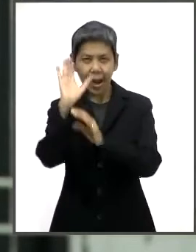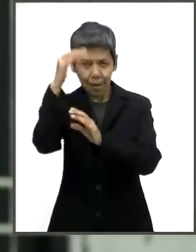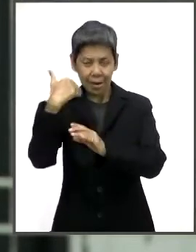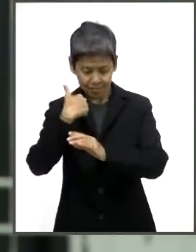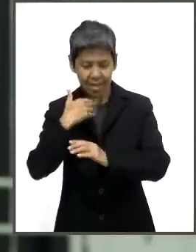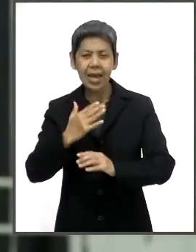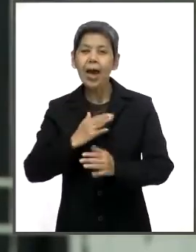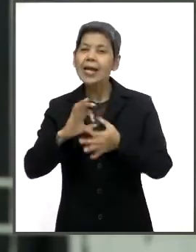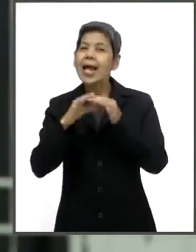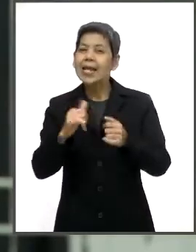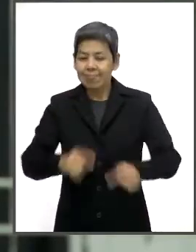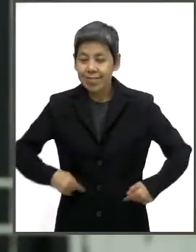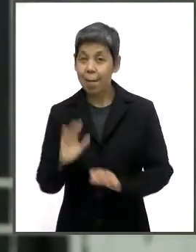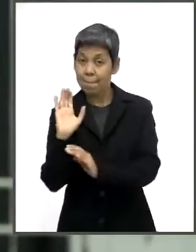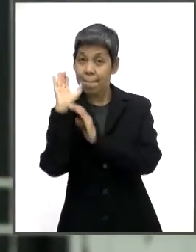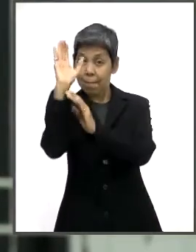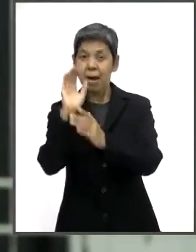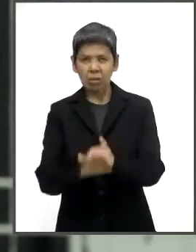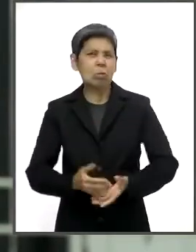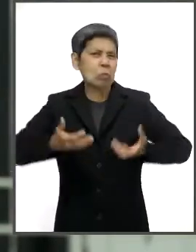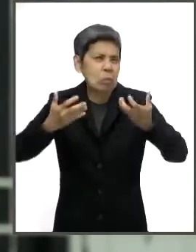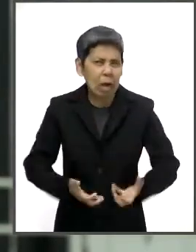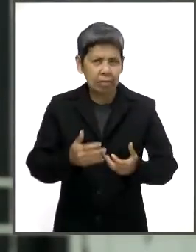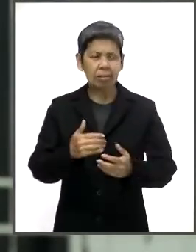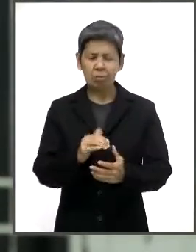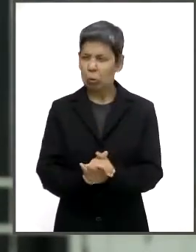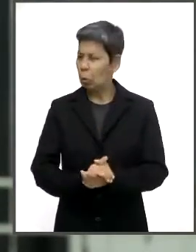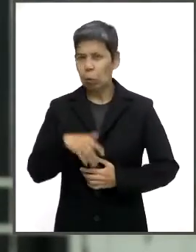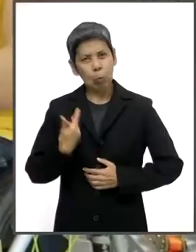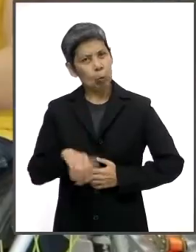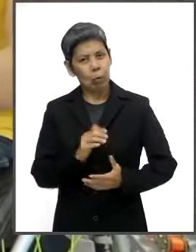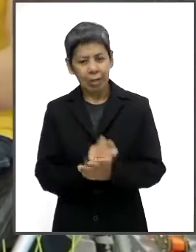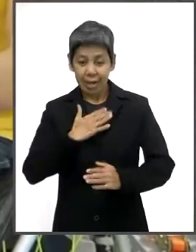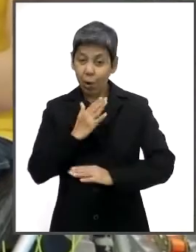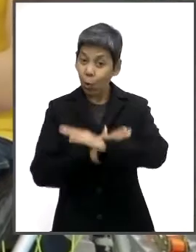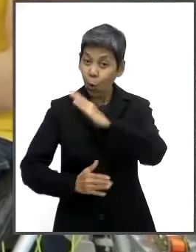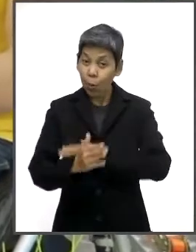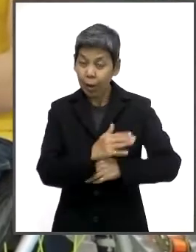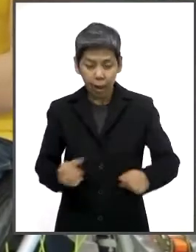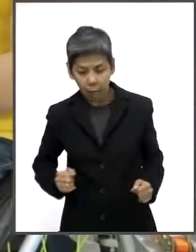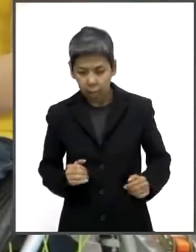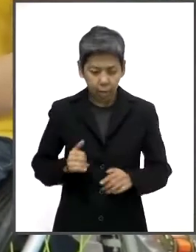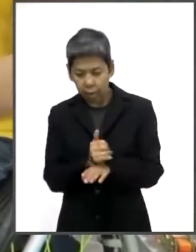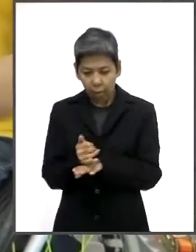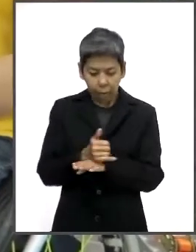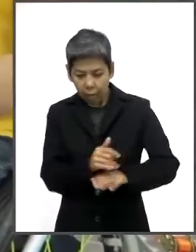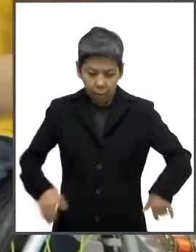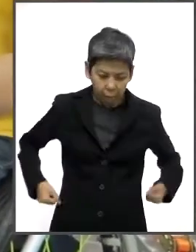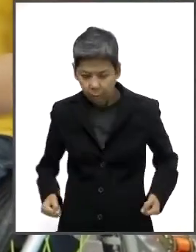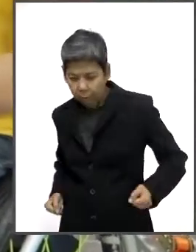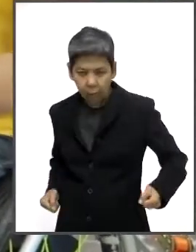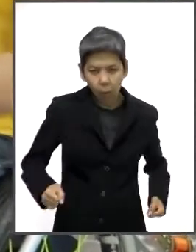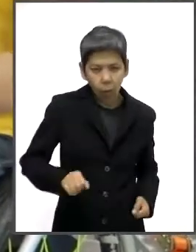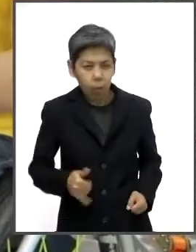าสก่อนเริ่มแรกพี่เล่นกีฬาวีลแชร์บาสหนักค่ะเนื่องจากว่าความพิการของเรายังไม่ถนัดเนี่ยค่ะมัน